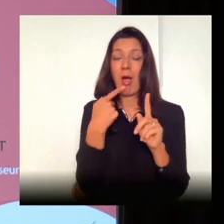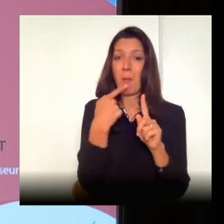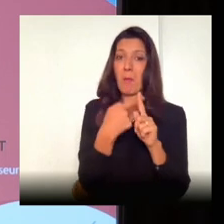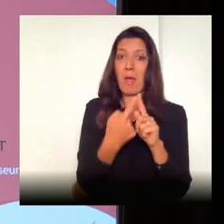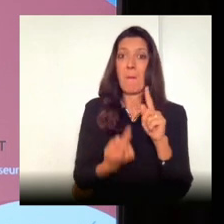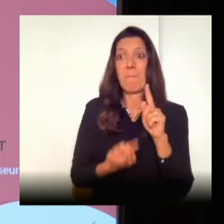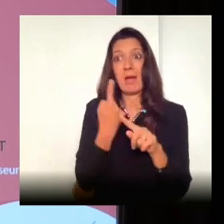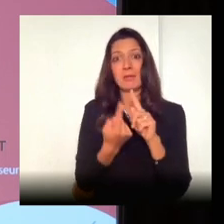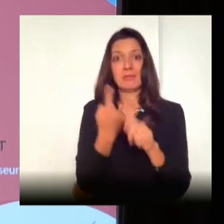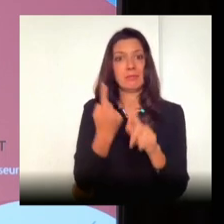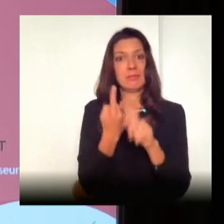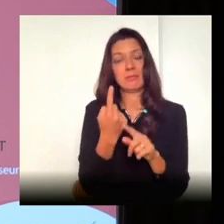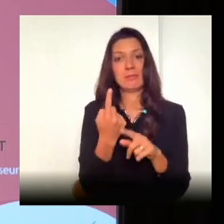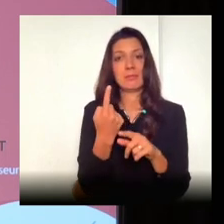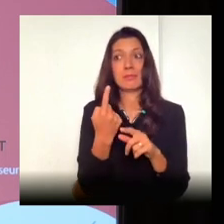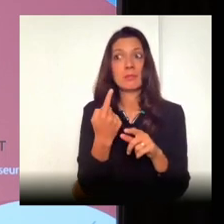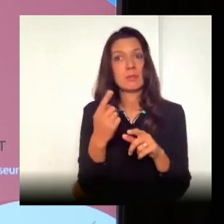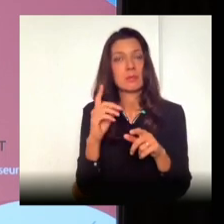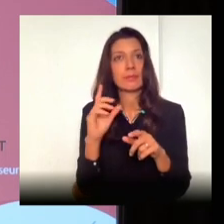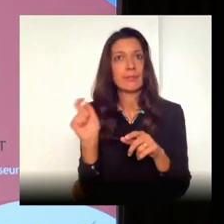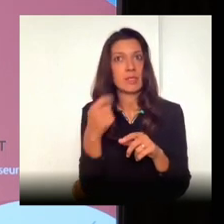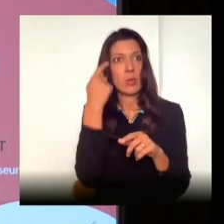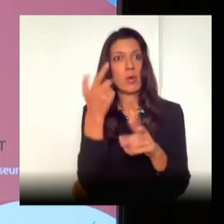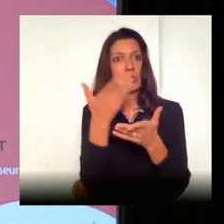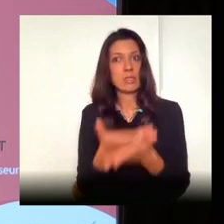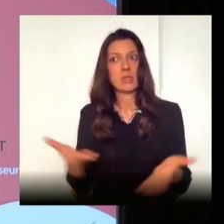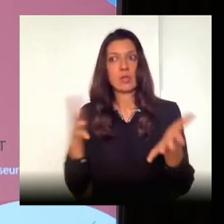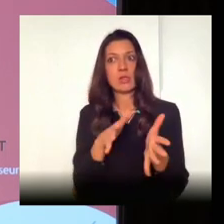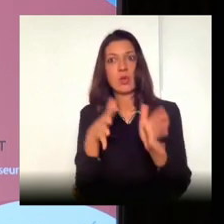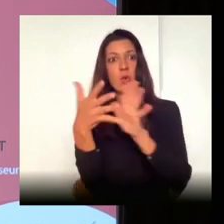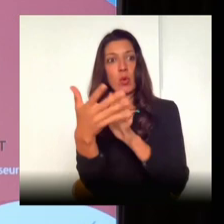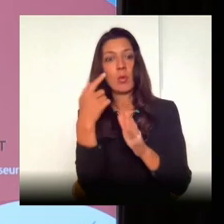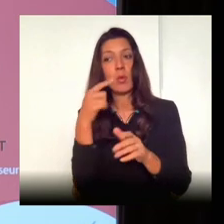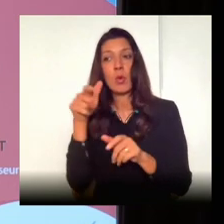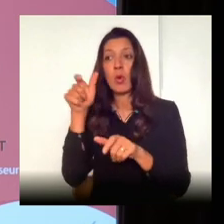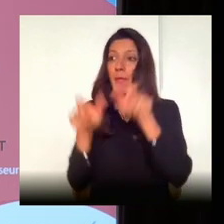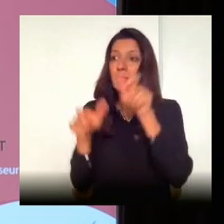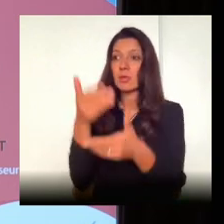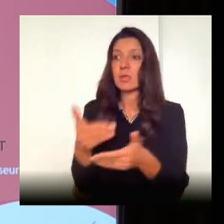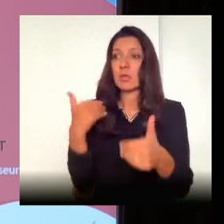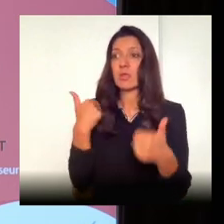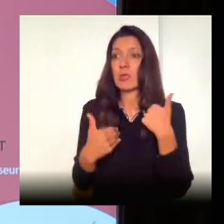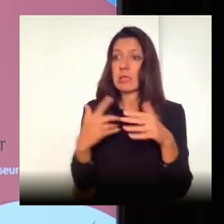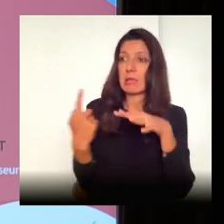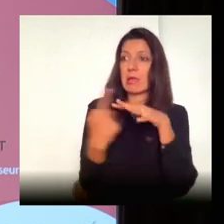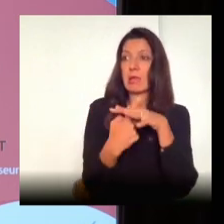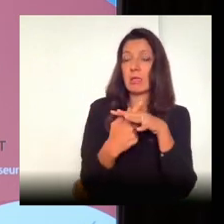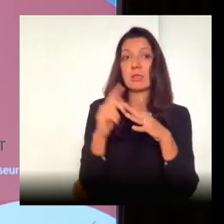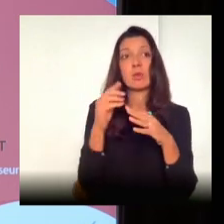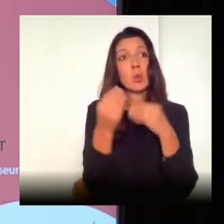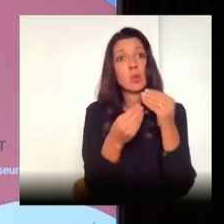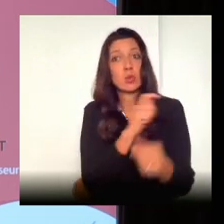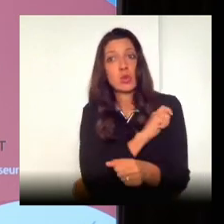tenu des évolutions de la société, de l'intégration des personnes en situation de handicap dans le sport, quel serait